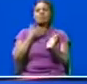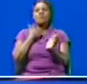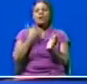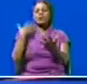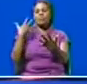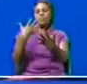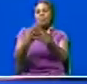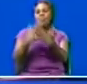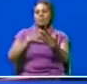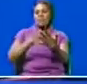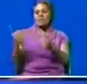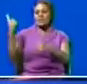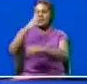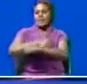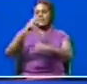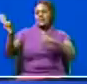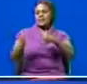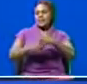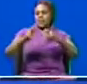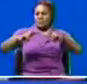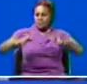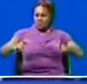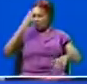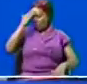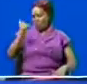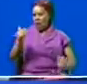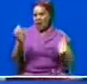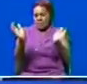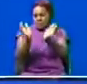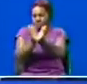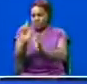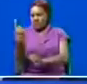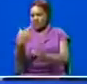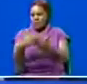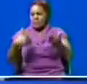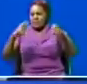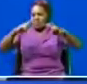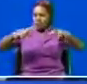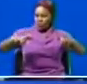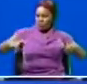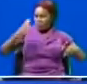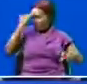saba ili wafanye uchunguzi. Kwa nini ushike mtu kwanza kabla hujafanya uchunguzi?